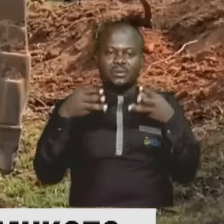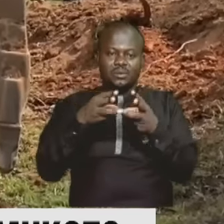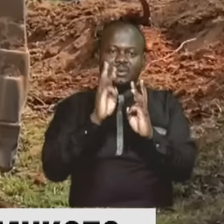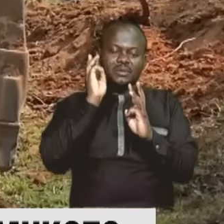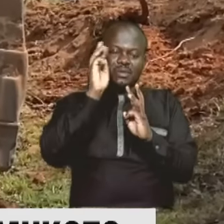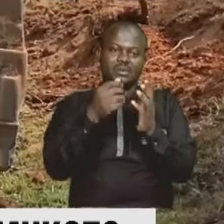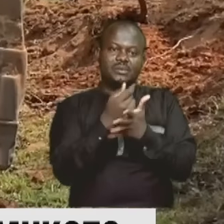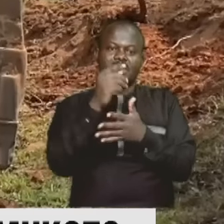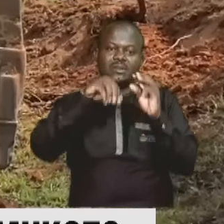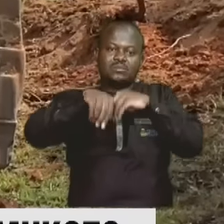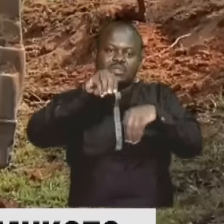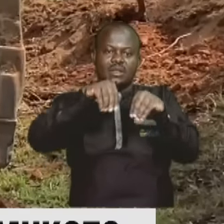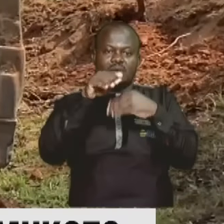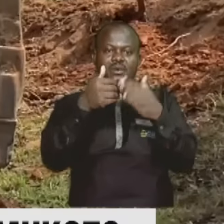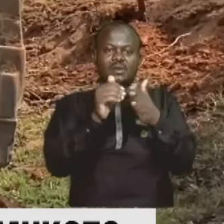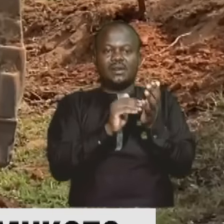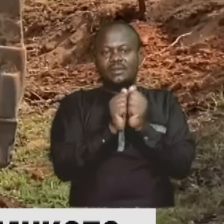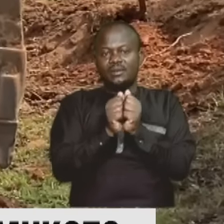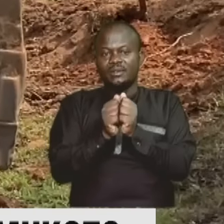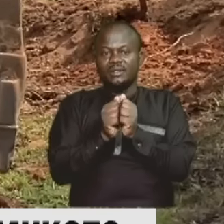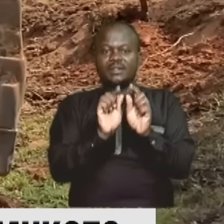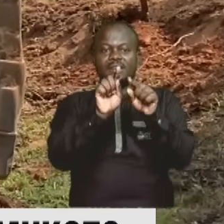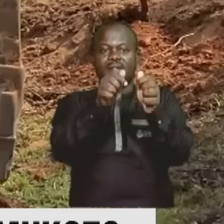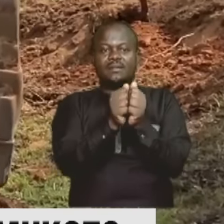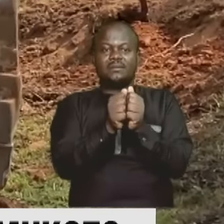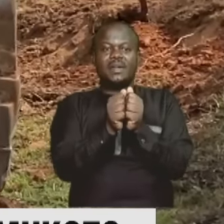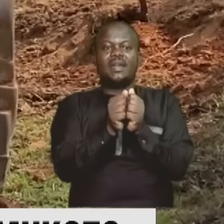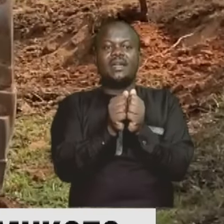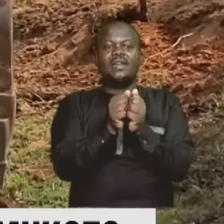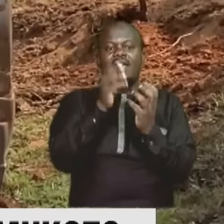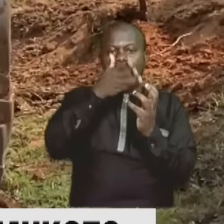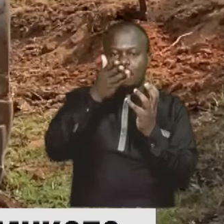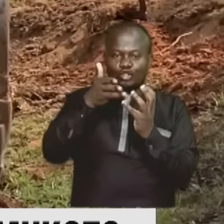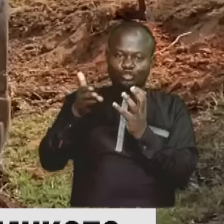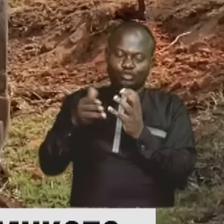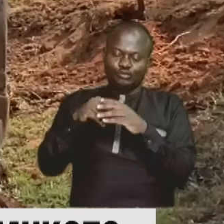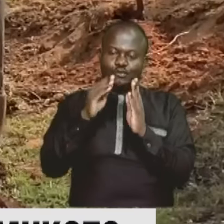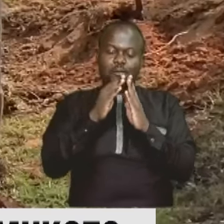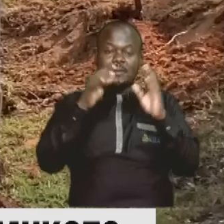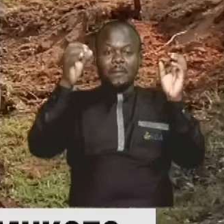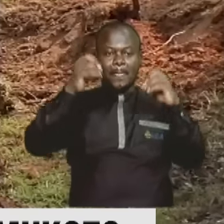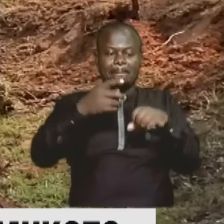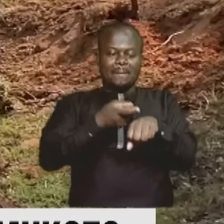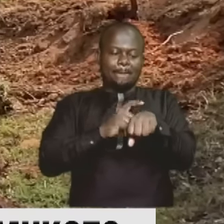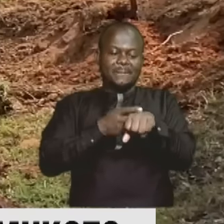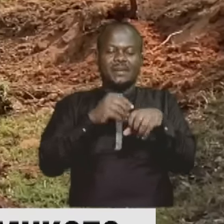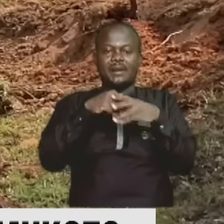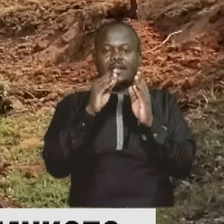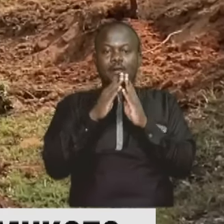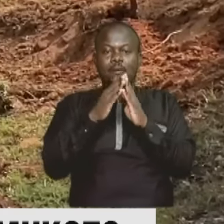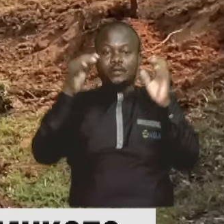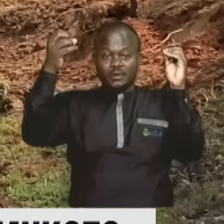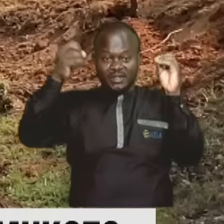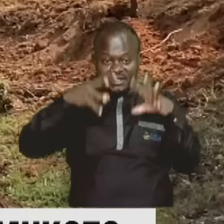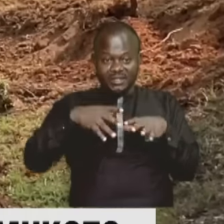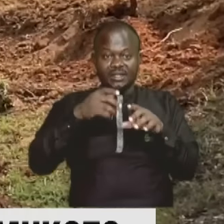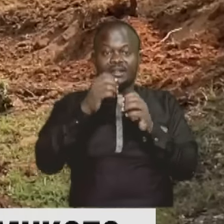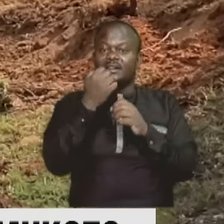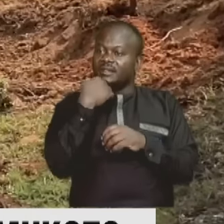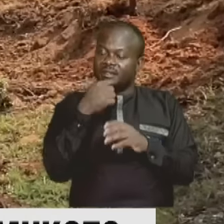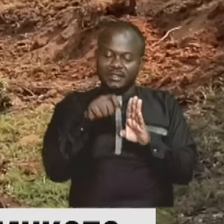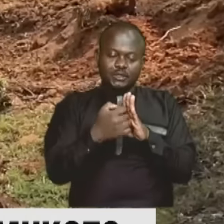kuzawubyaza umusaruro tukajya tujyana amashu mu mujyi wa Kigali tukajyana ibirayi mu mujyi wa Kigali ibitoki mu